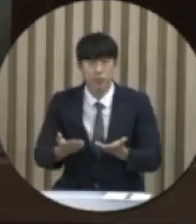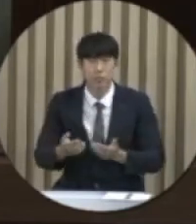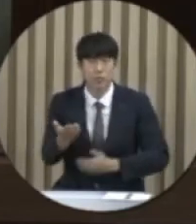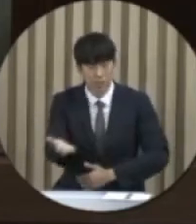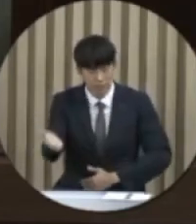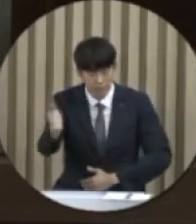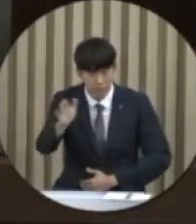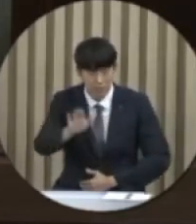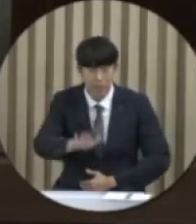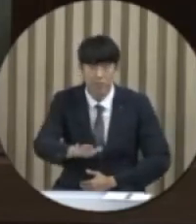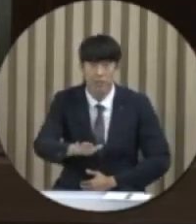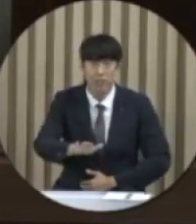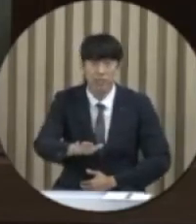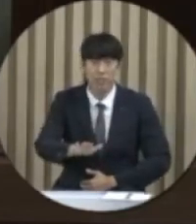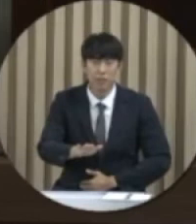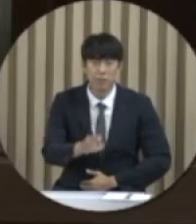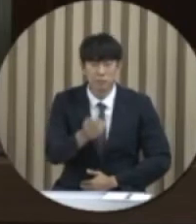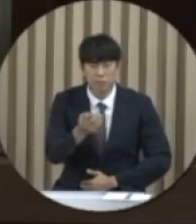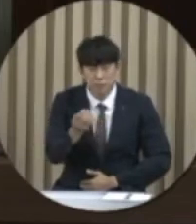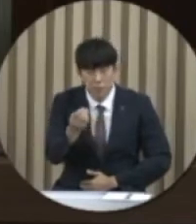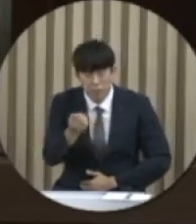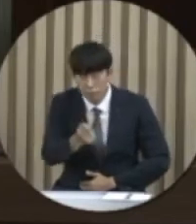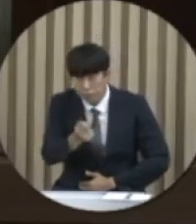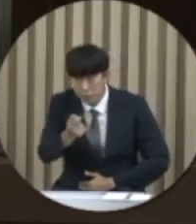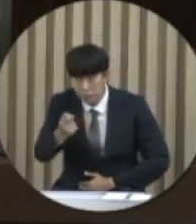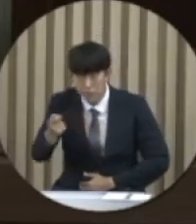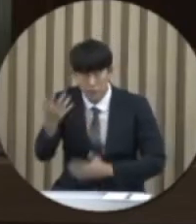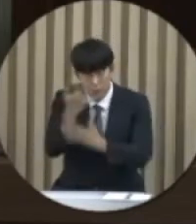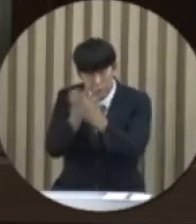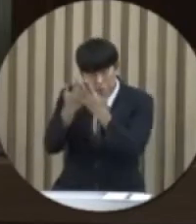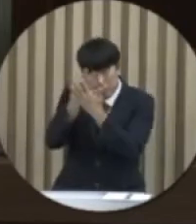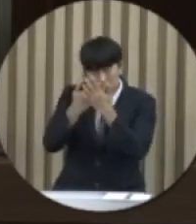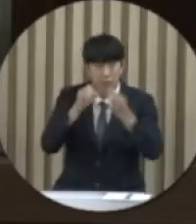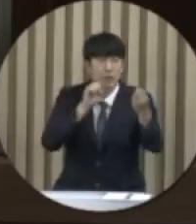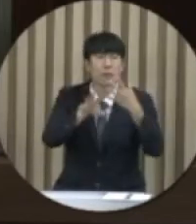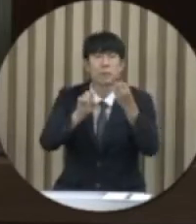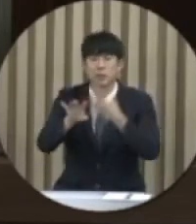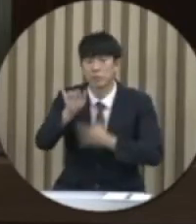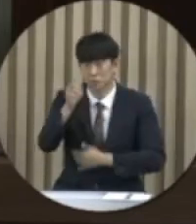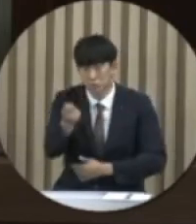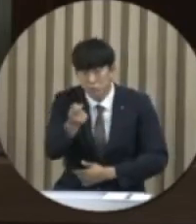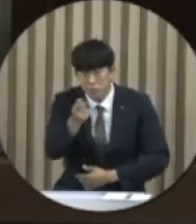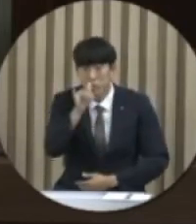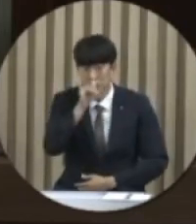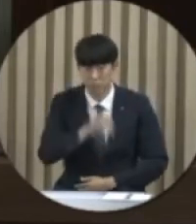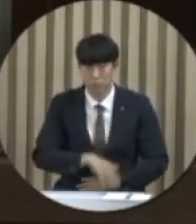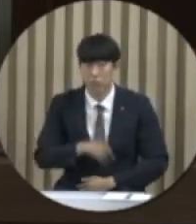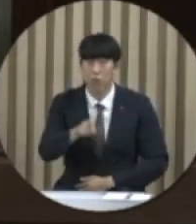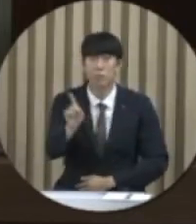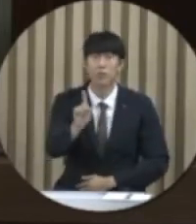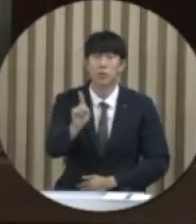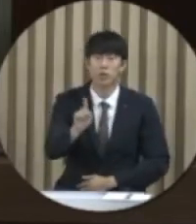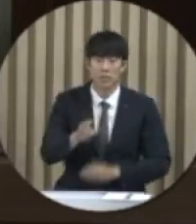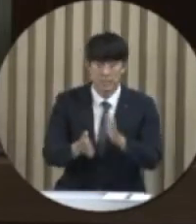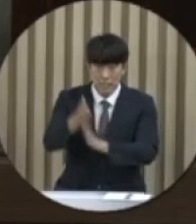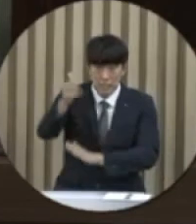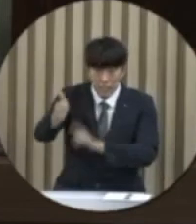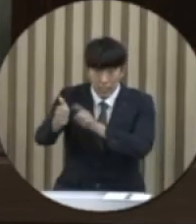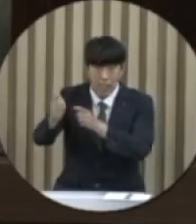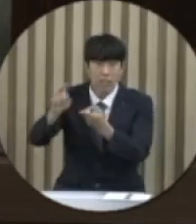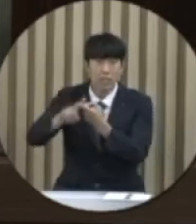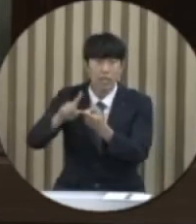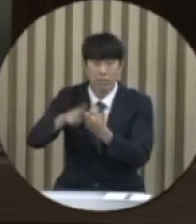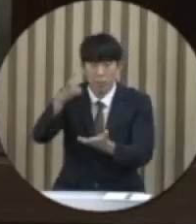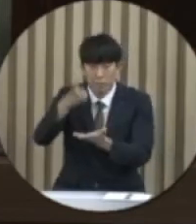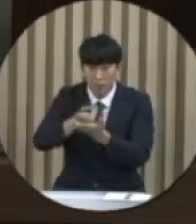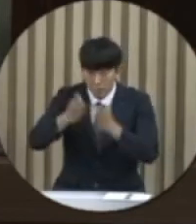하지만 몇몇 과에 애매모호한 답변들이 있었습니다. 이는 시장님에 대한 정책